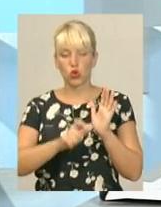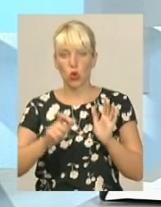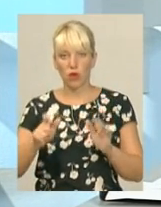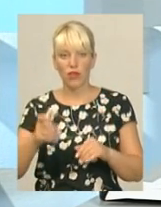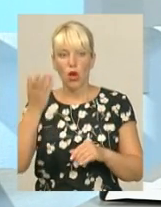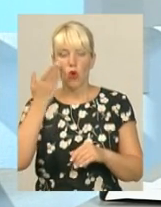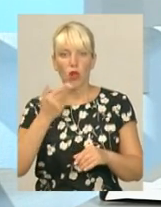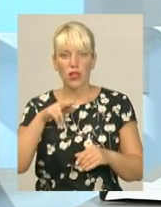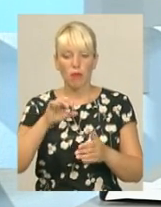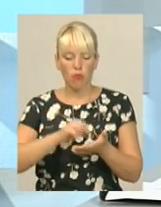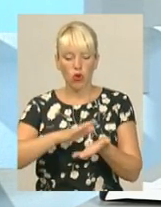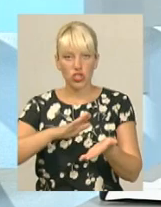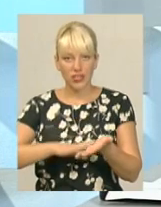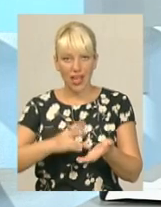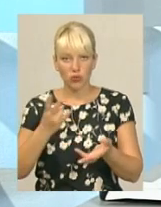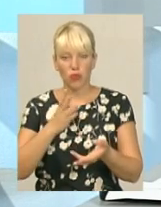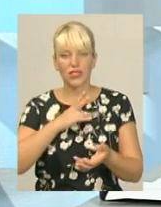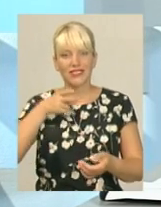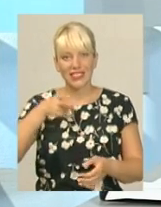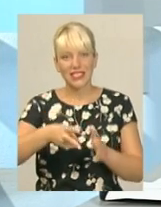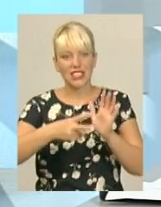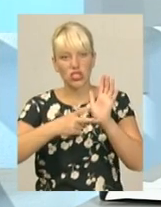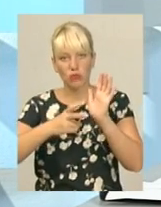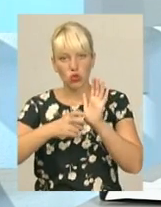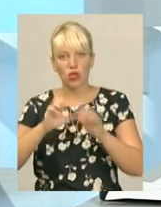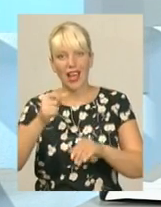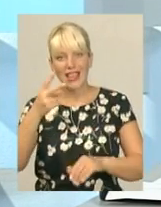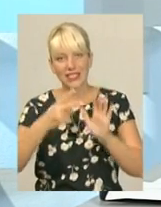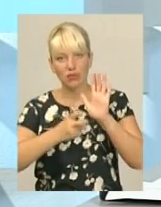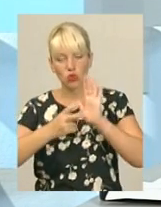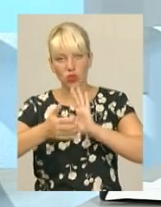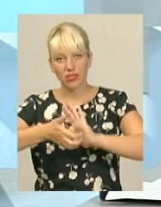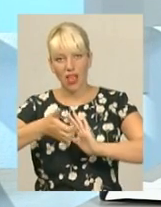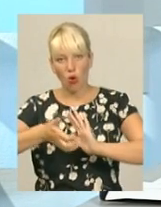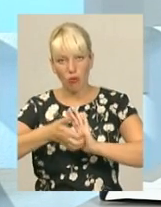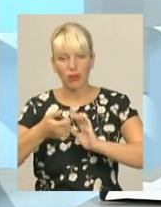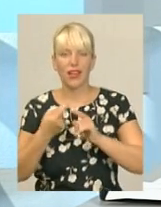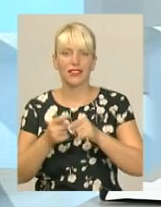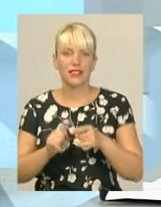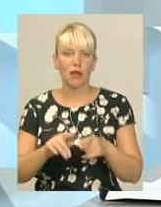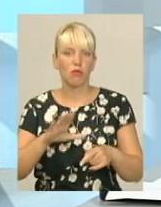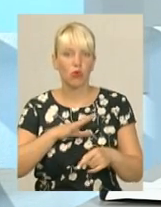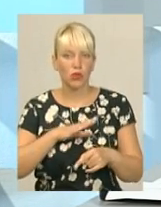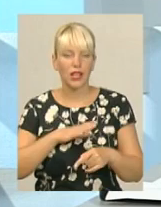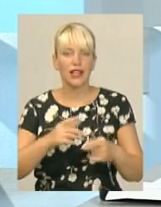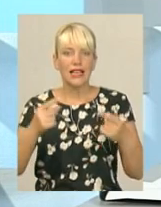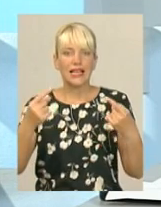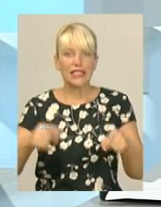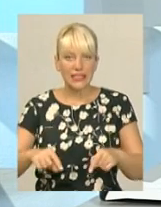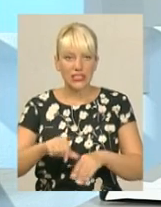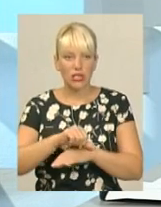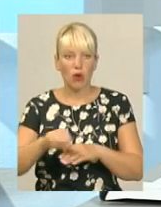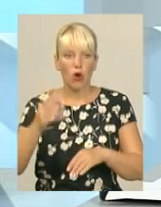по штату 2700, а 700 чоловік не комплект. Це була така критична межа, коли ми не